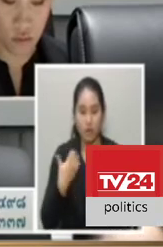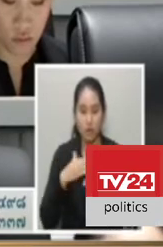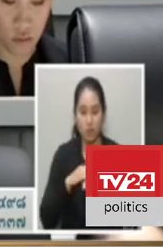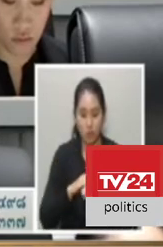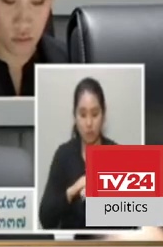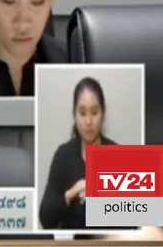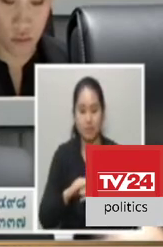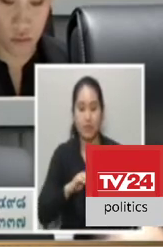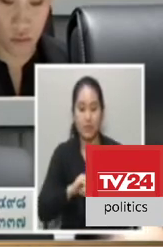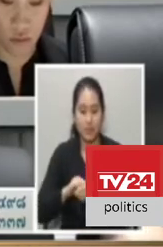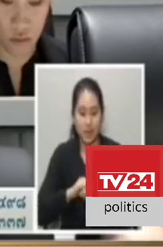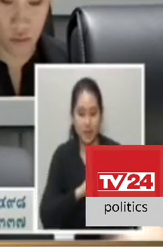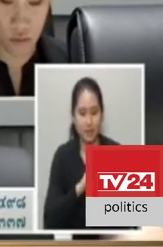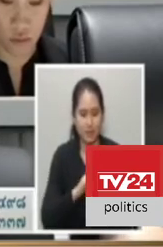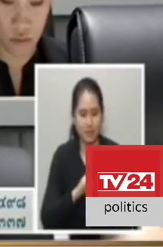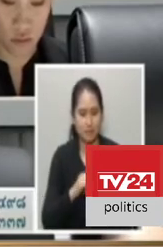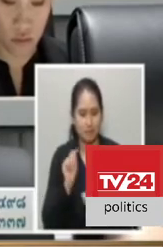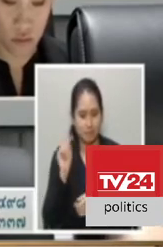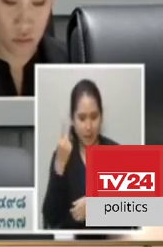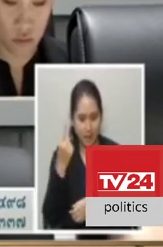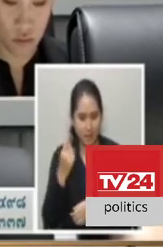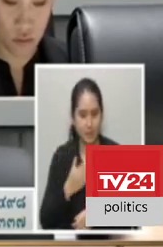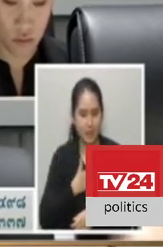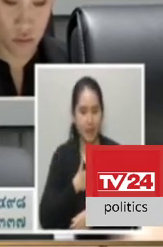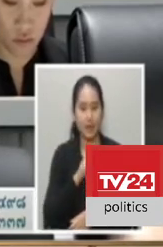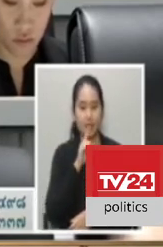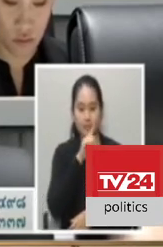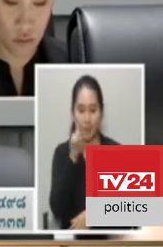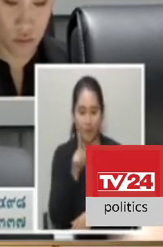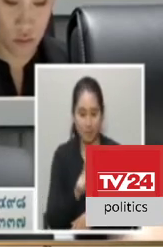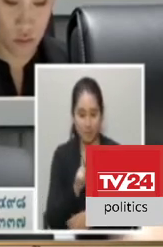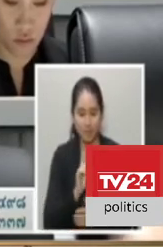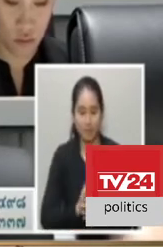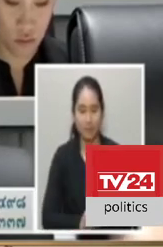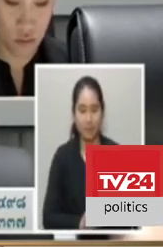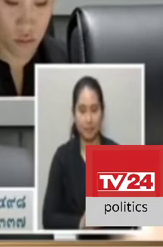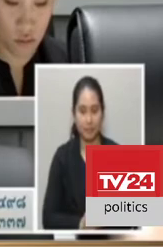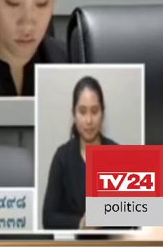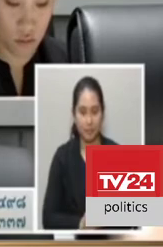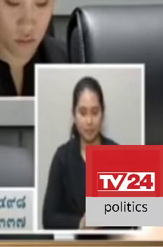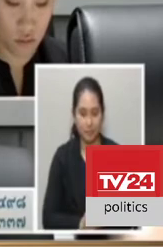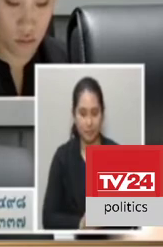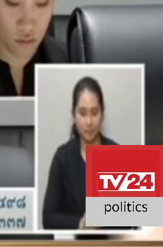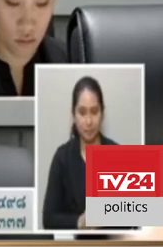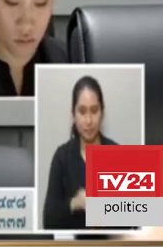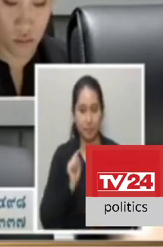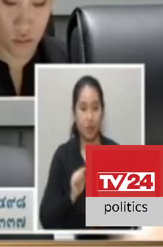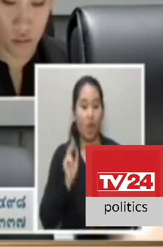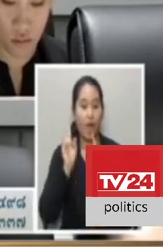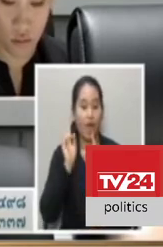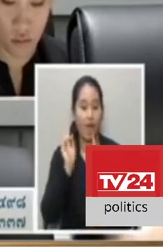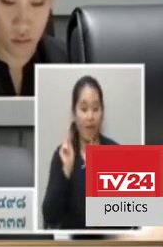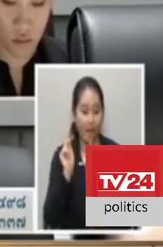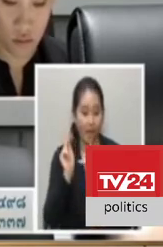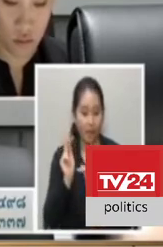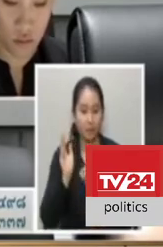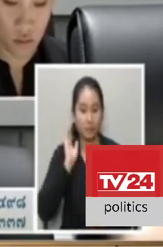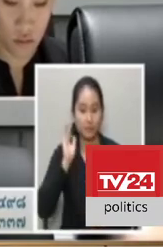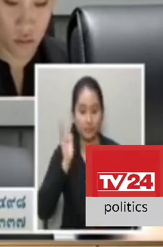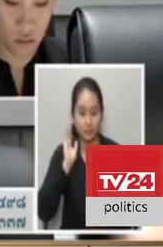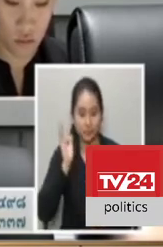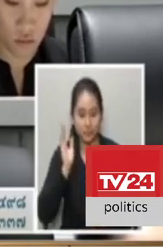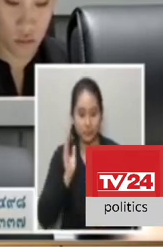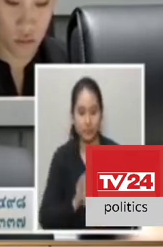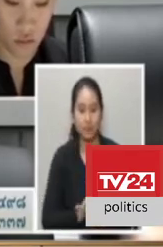เซียนได้อีกครั้งดิฉันก็ต้องขอตั้งข้อสังเกตว่าในการแถลงข่าวของนายกรัฐมนตรีโม